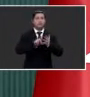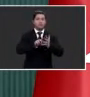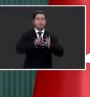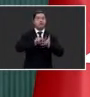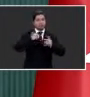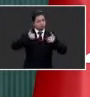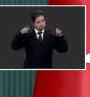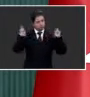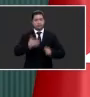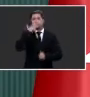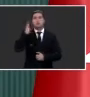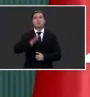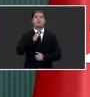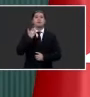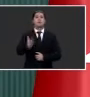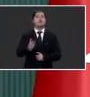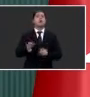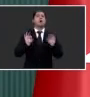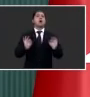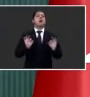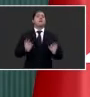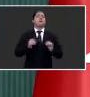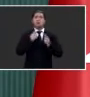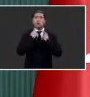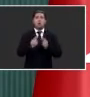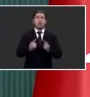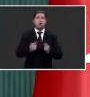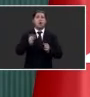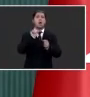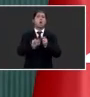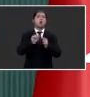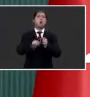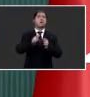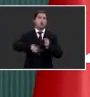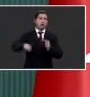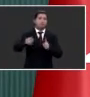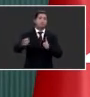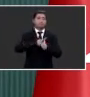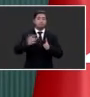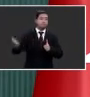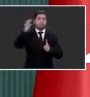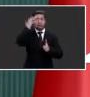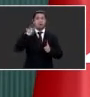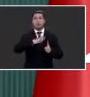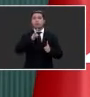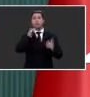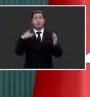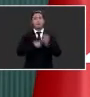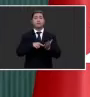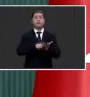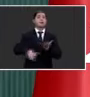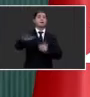devreye alacağız hep söylediğimiz gibi ekonomide birinci önceliğimiz tüm